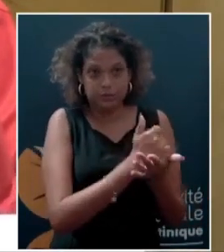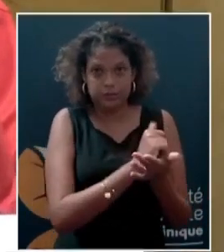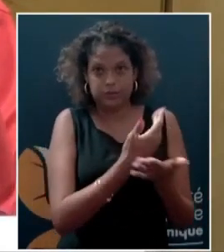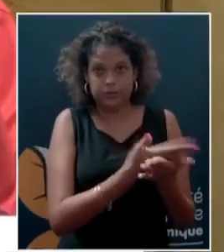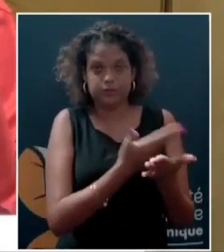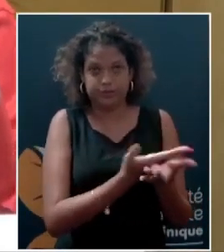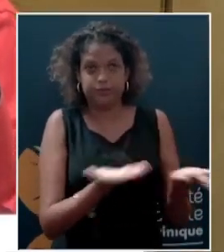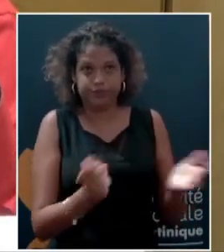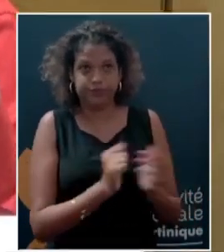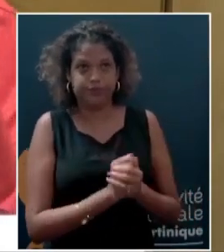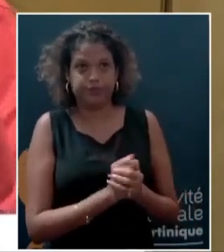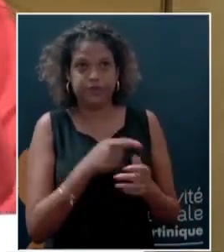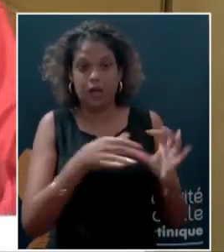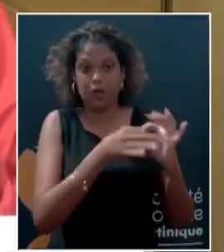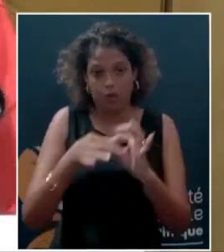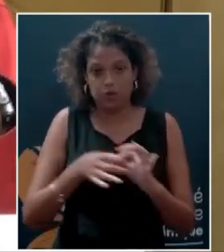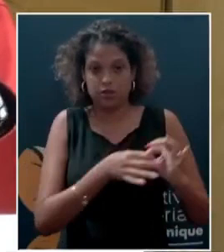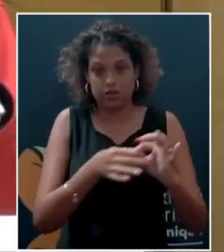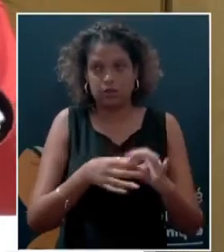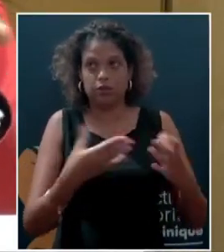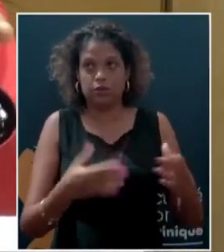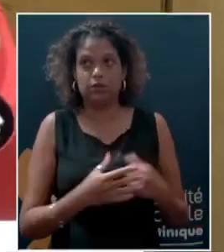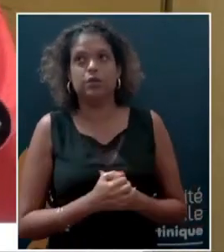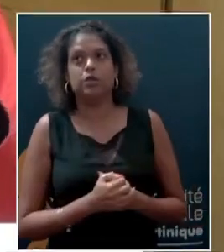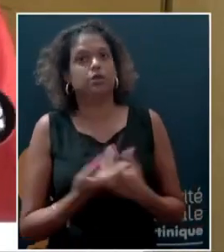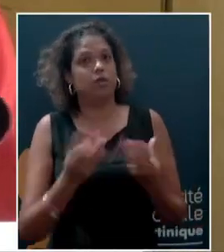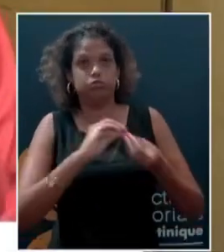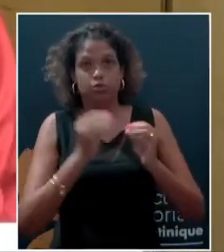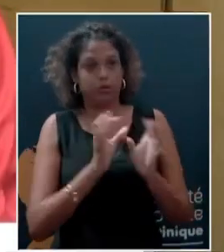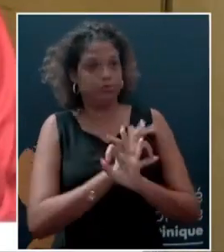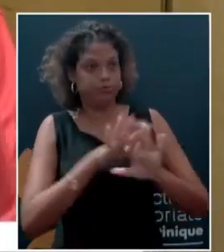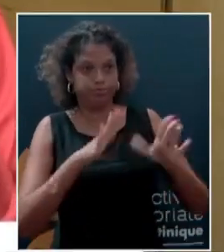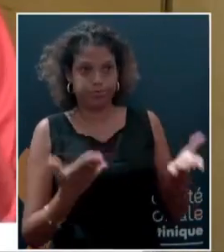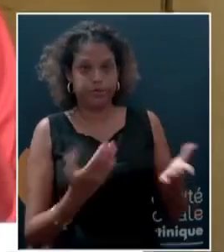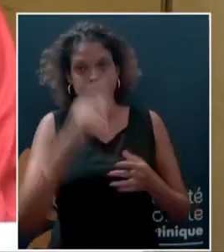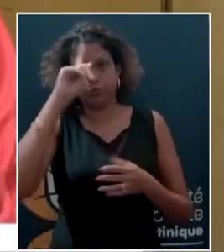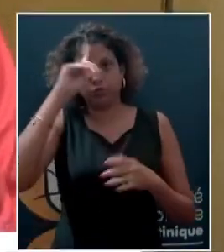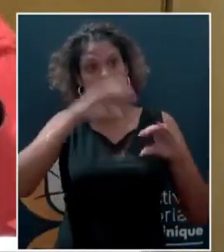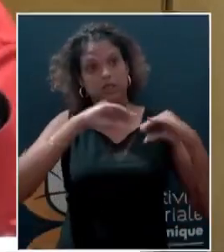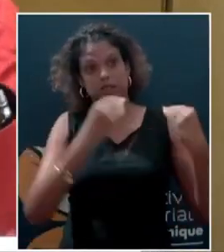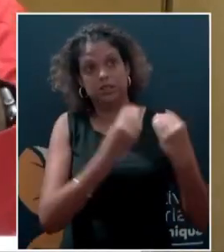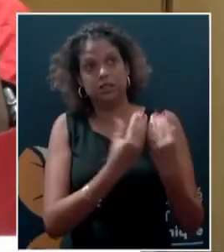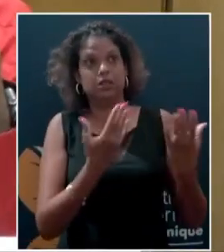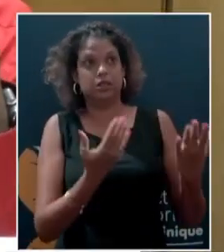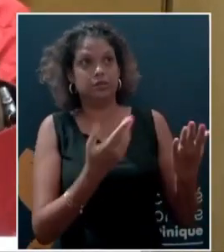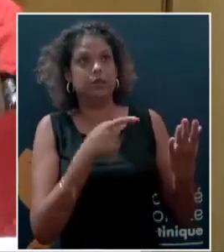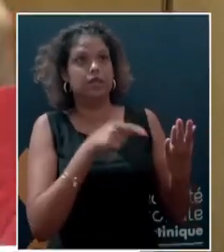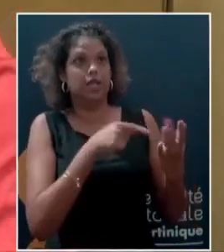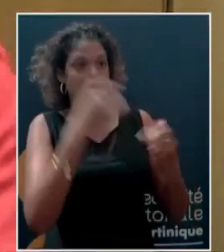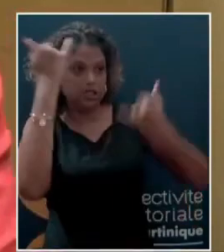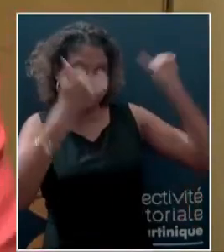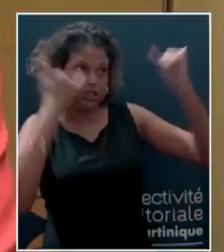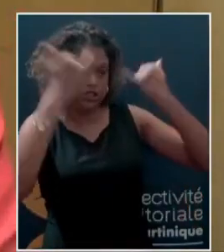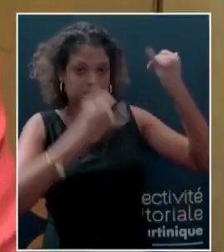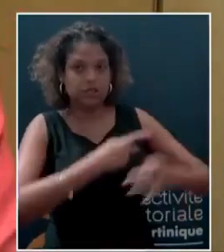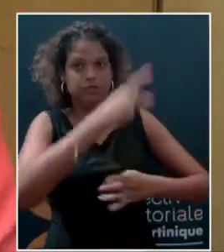la fonction de coordinateur du groupement de commandes. Il n'y aura pas de problème là-dessus, puisque la CTM a plus de moyens en ingénierie